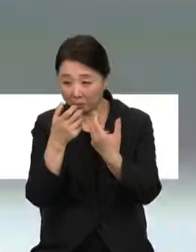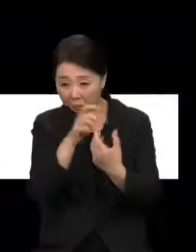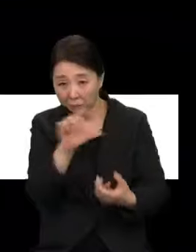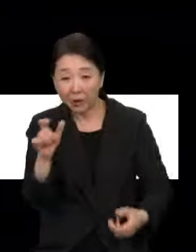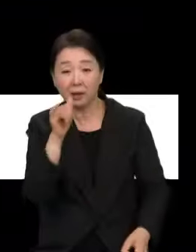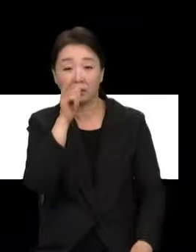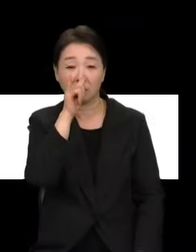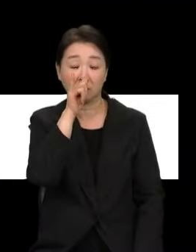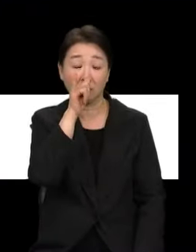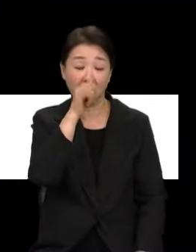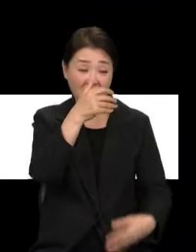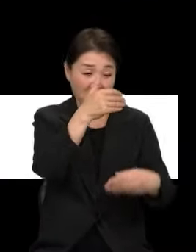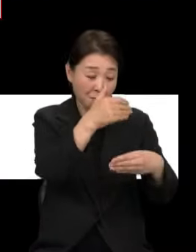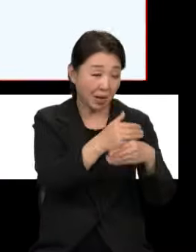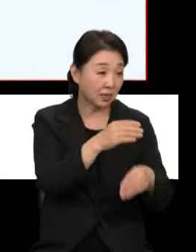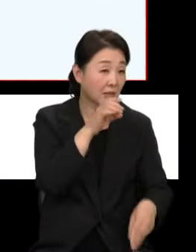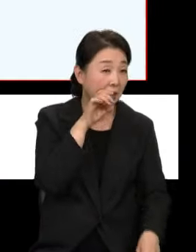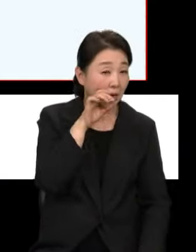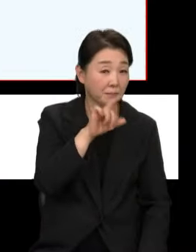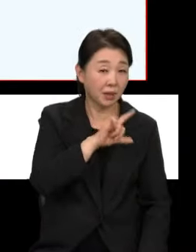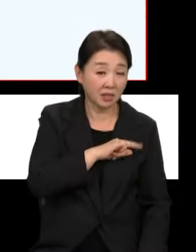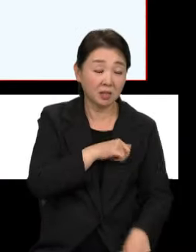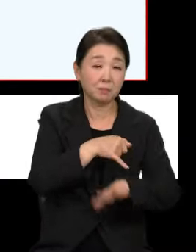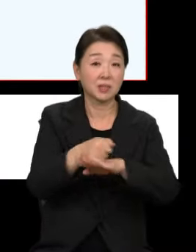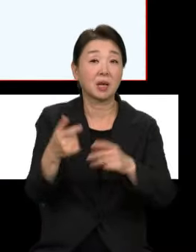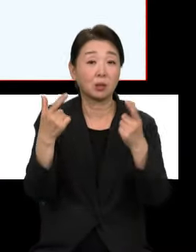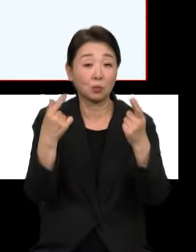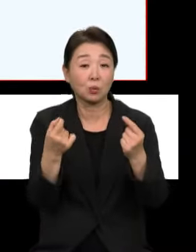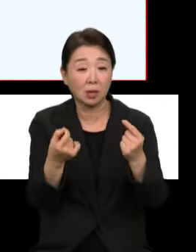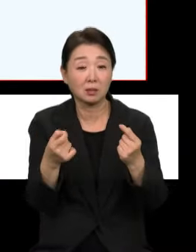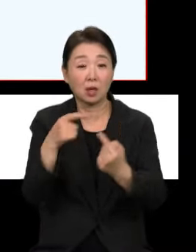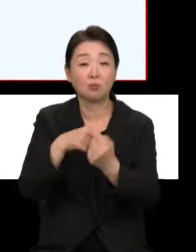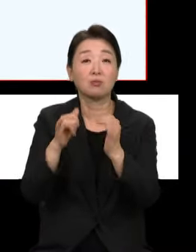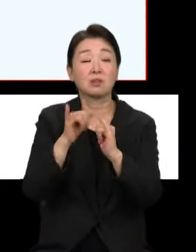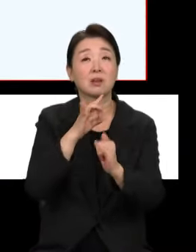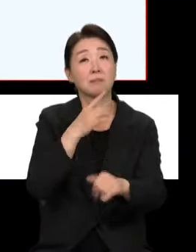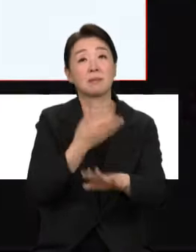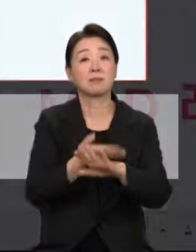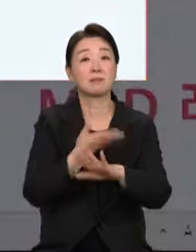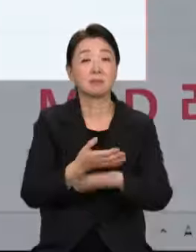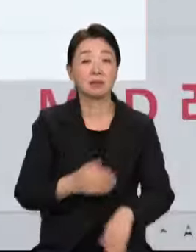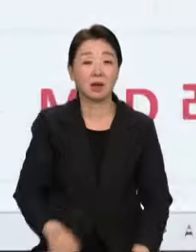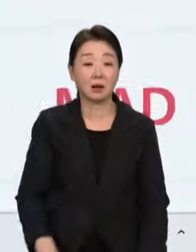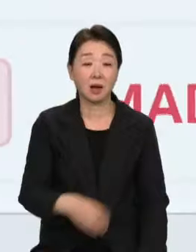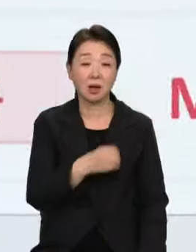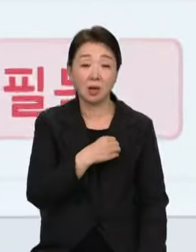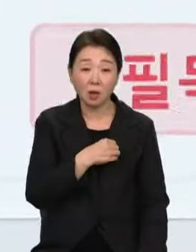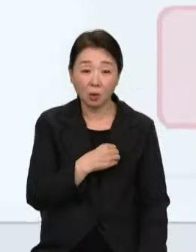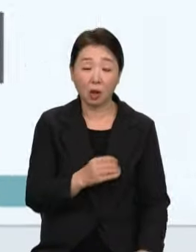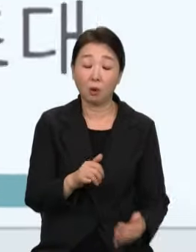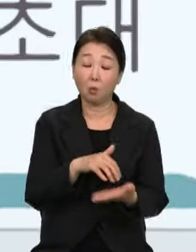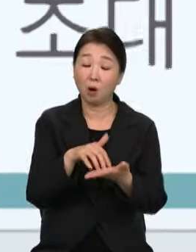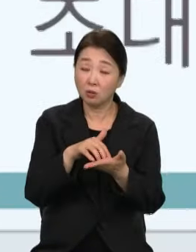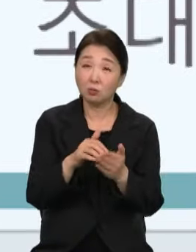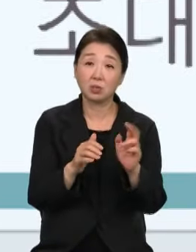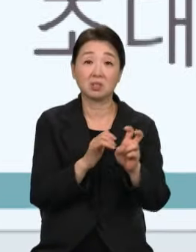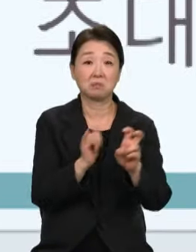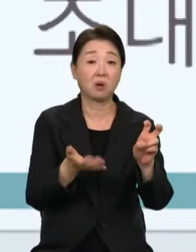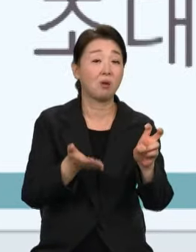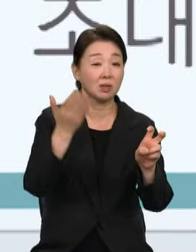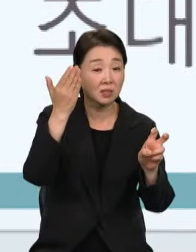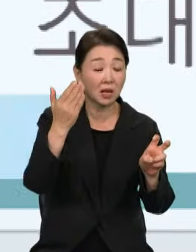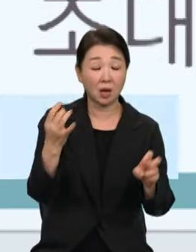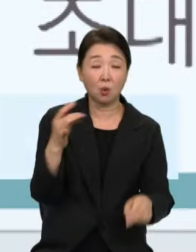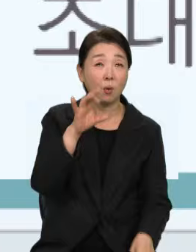확인됐습니다. 폐쇄된 카페와 이름과 디자인이 똑같은데 운영자만 다릅니다. 회원 수 20명이 넘는 이 카페엔 기존